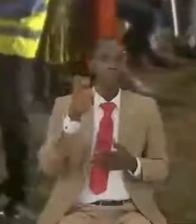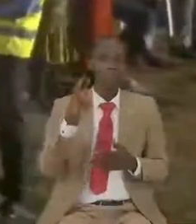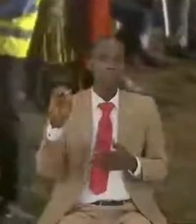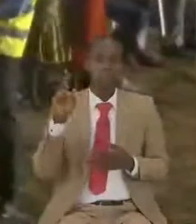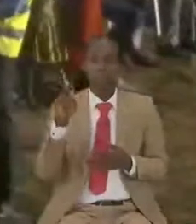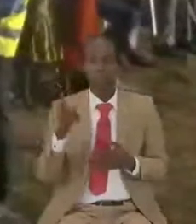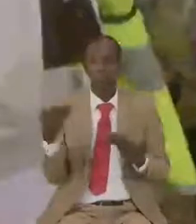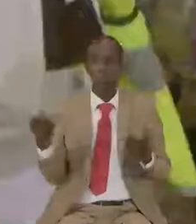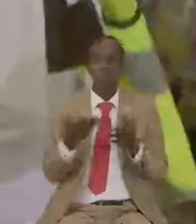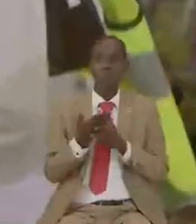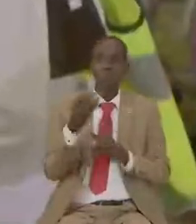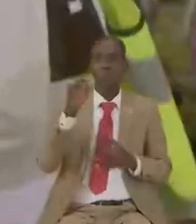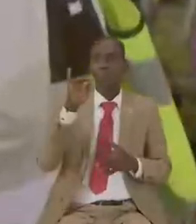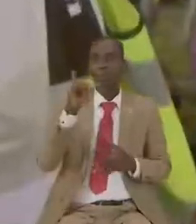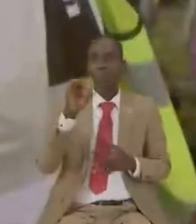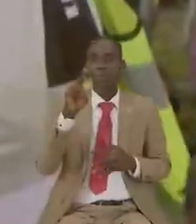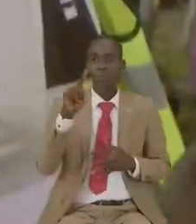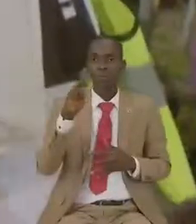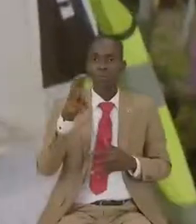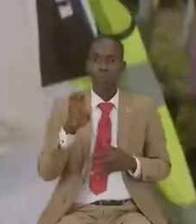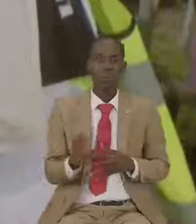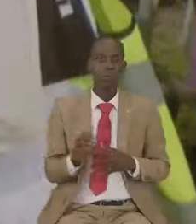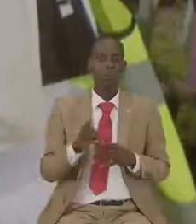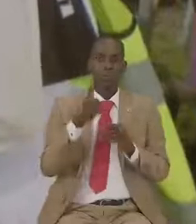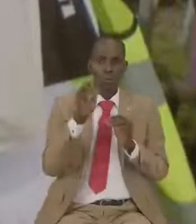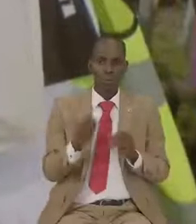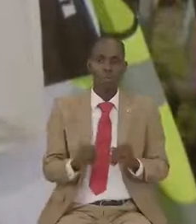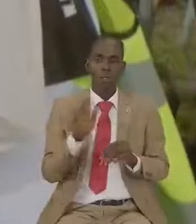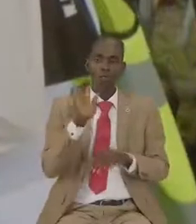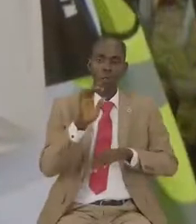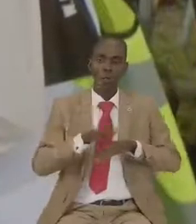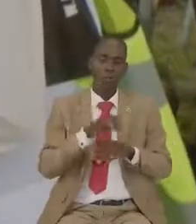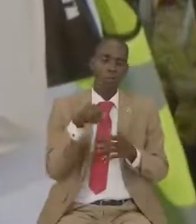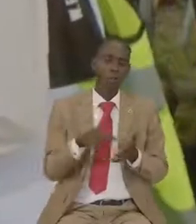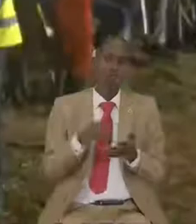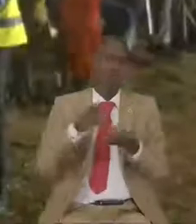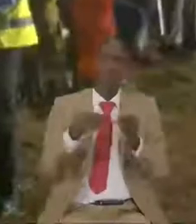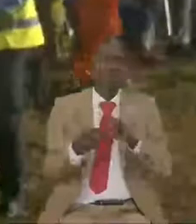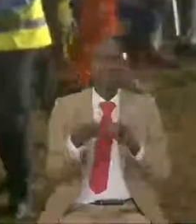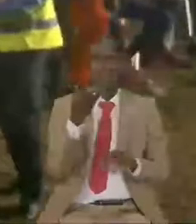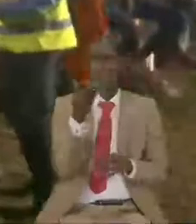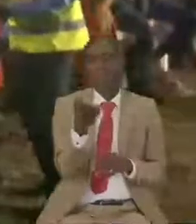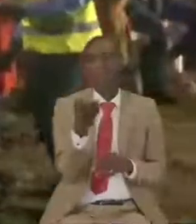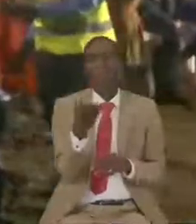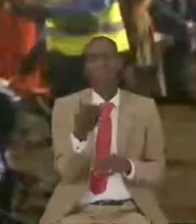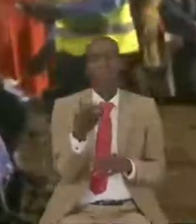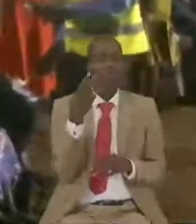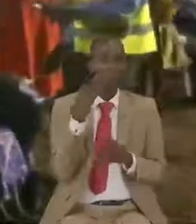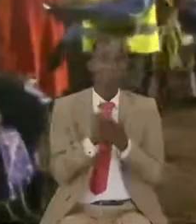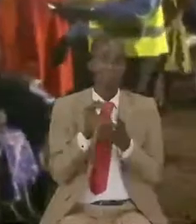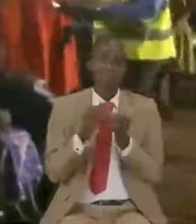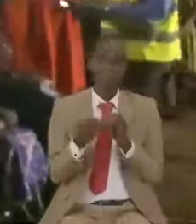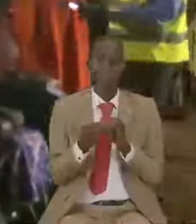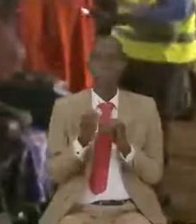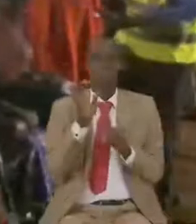C'est l'heure de remettre les problèmes, les requêtes entre les mains du Seigneur, parce